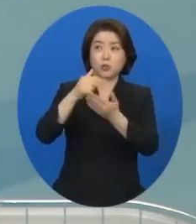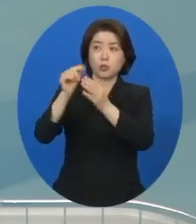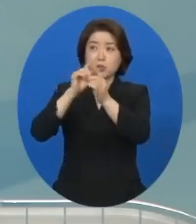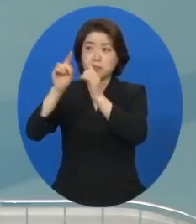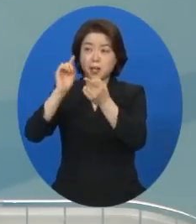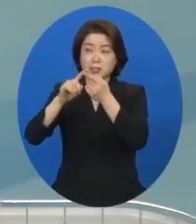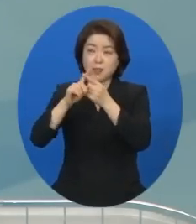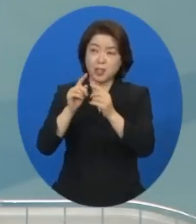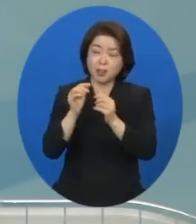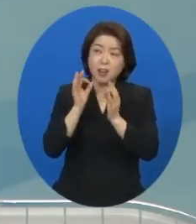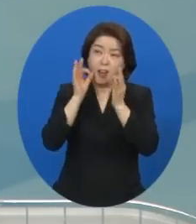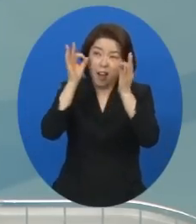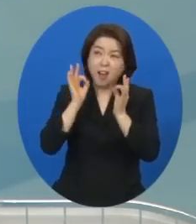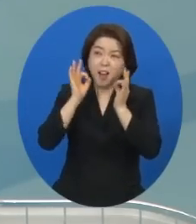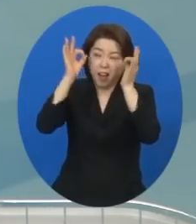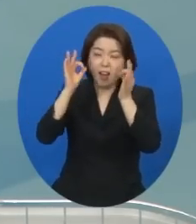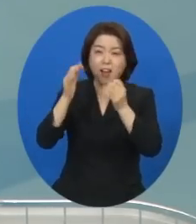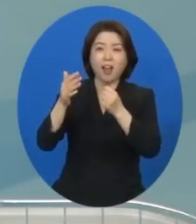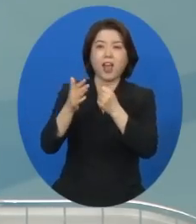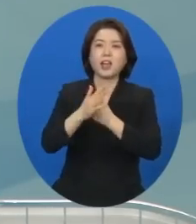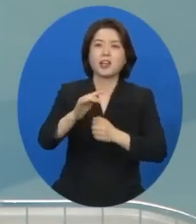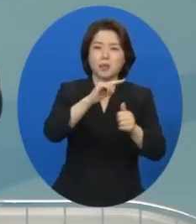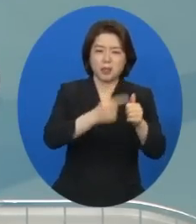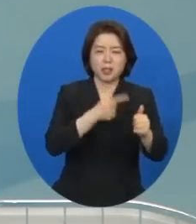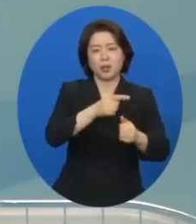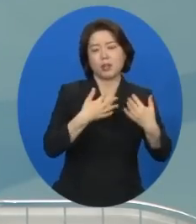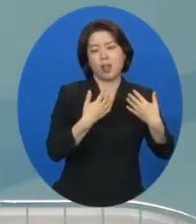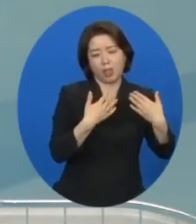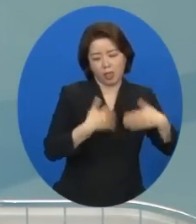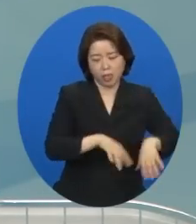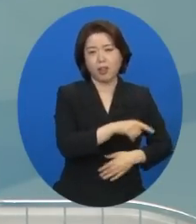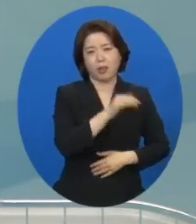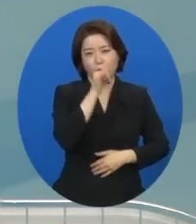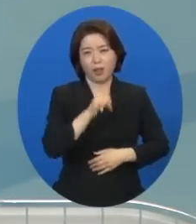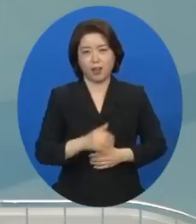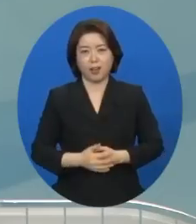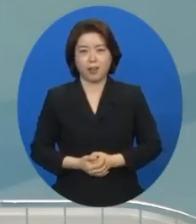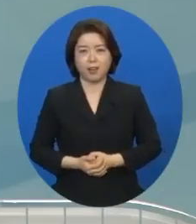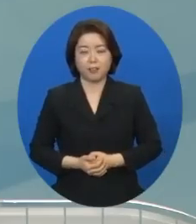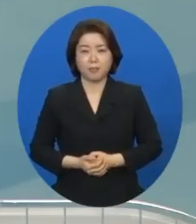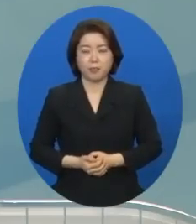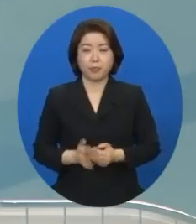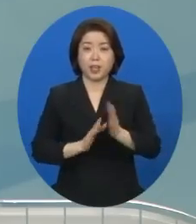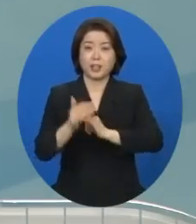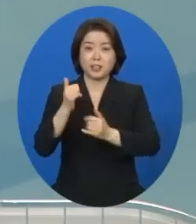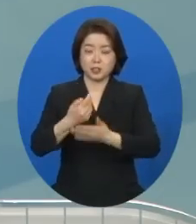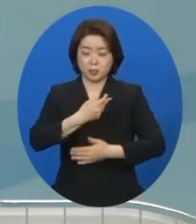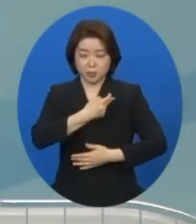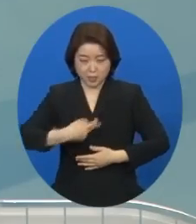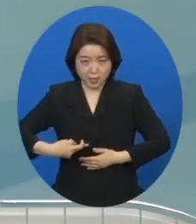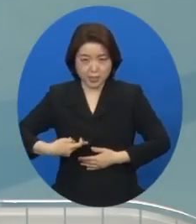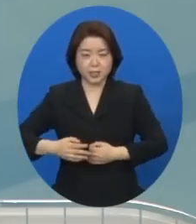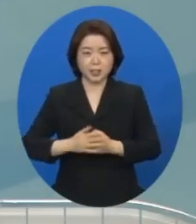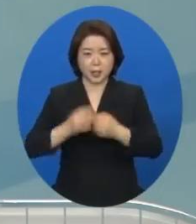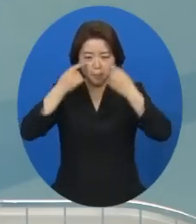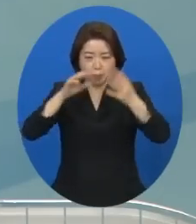말씀대로 살아보려고 한 거기 때문에 그런 겁니다. 예수님께서는 제자들에게